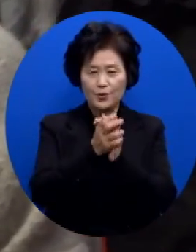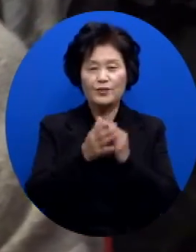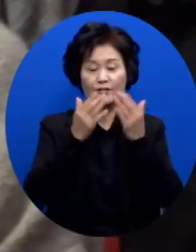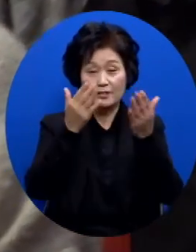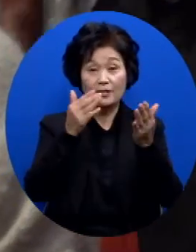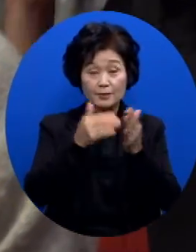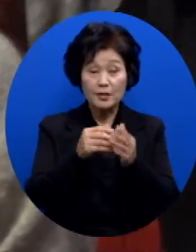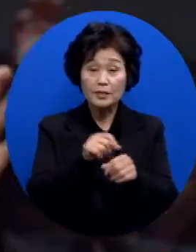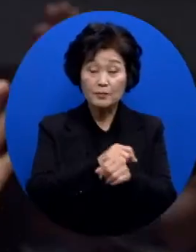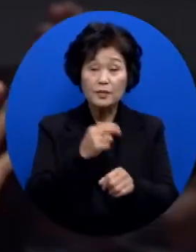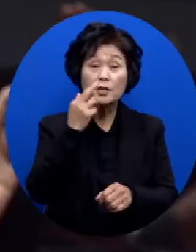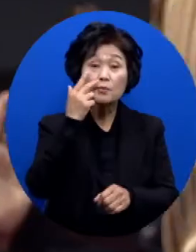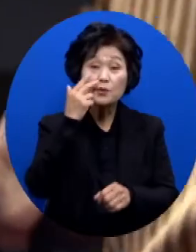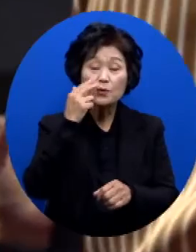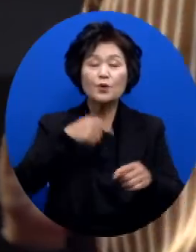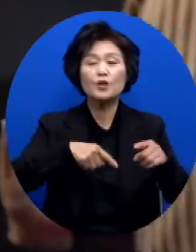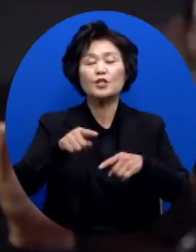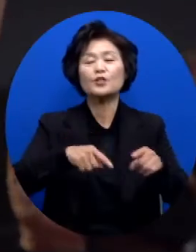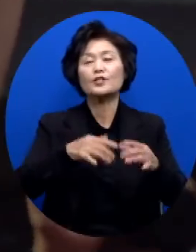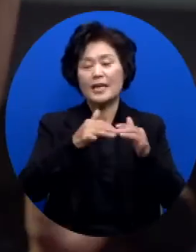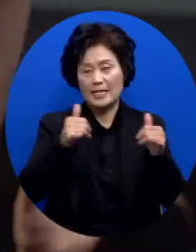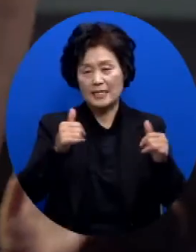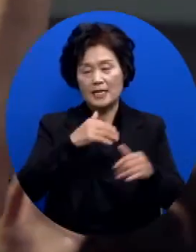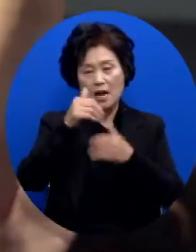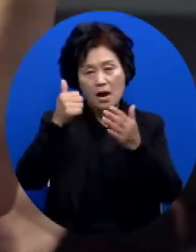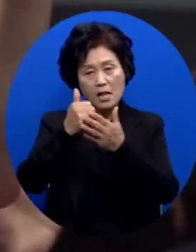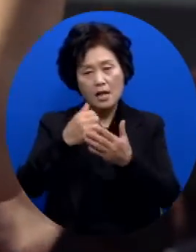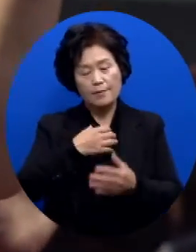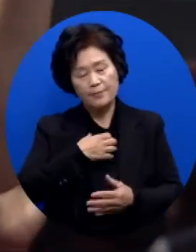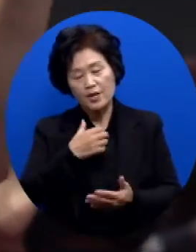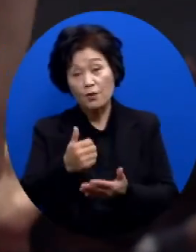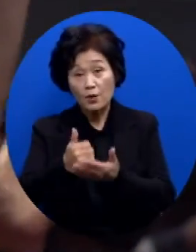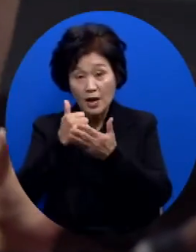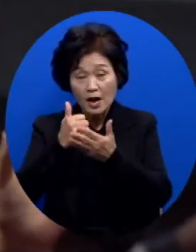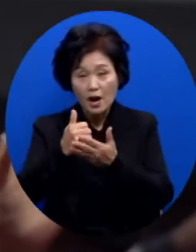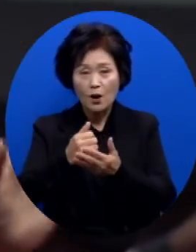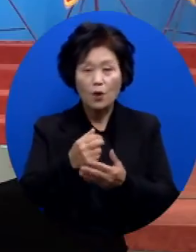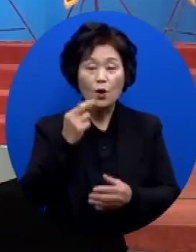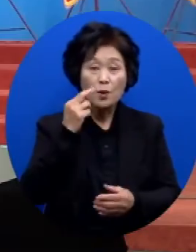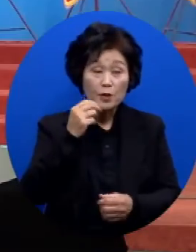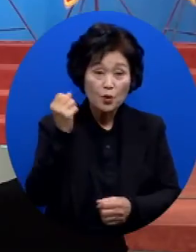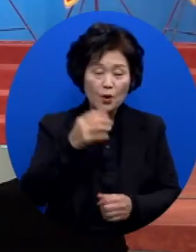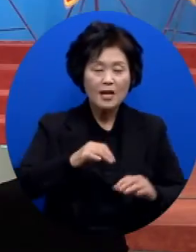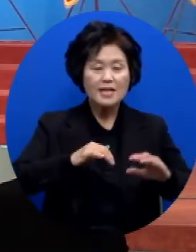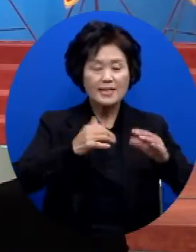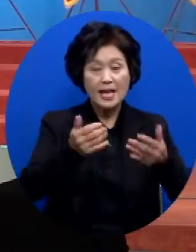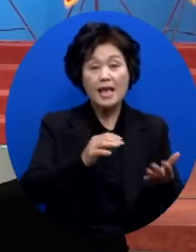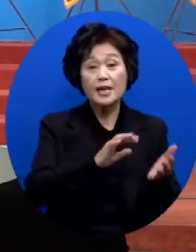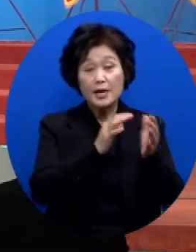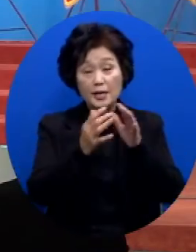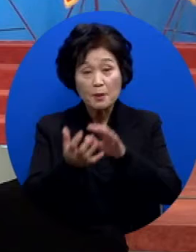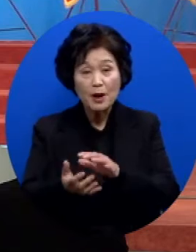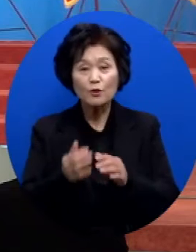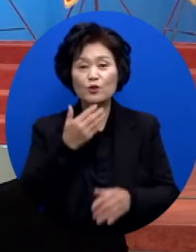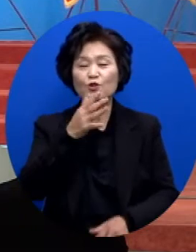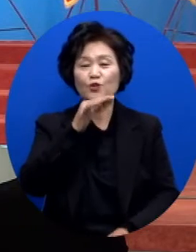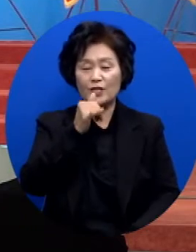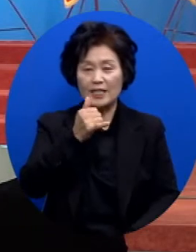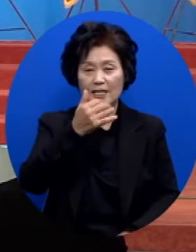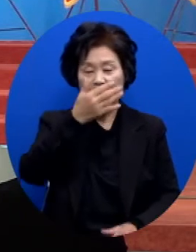미국의 지도자들이 하나님을 경외하길, 그리고 미국과 세계를 바꿀 차세대 일꾼이 세워지길